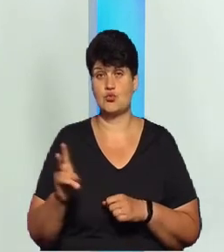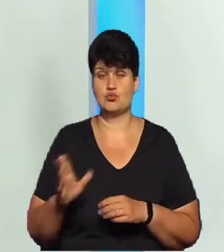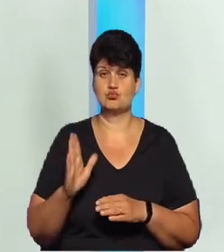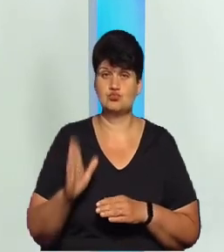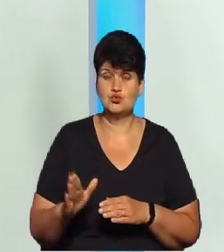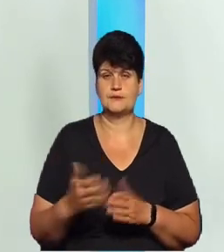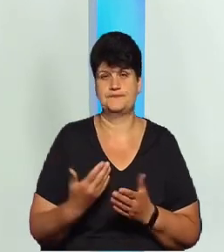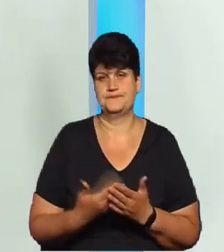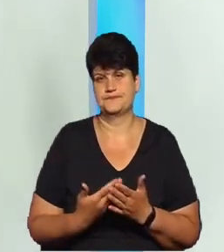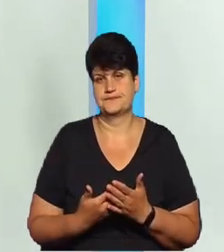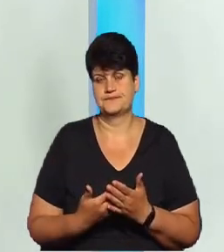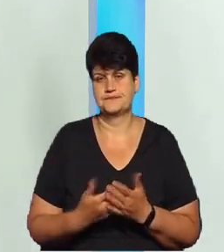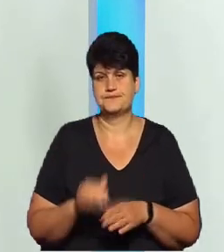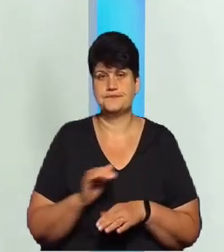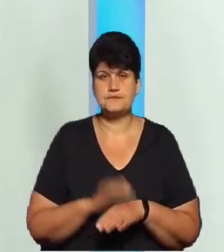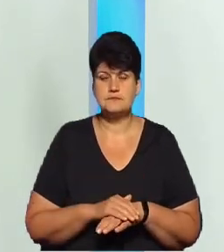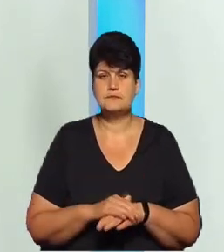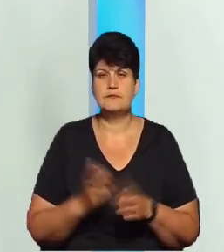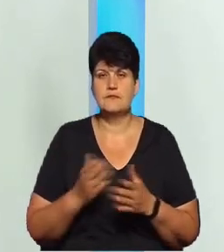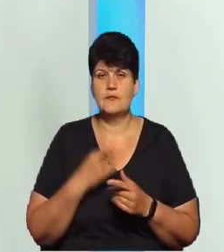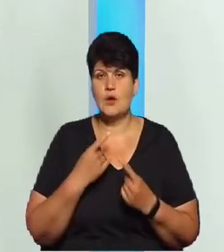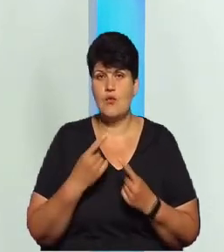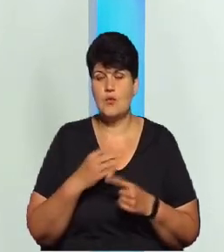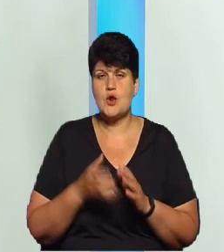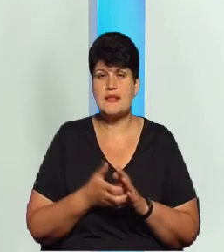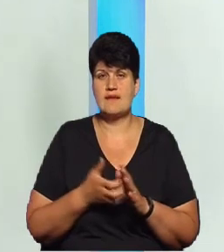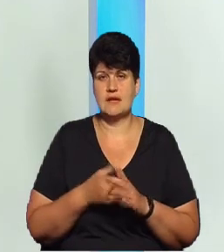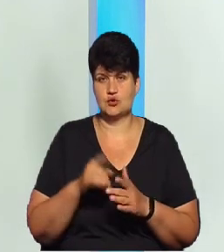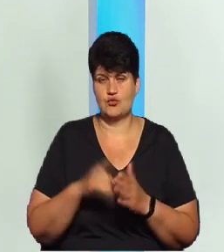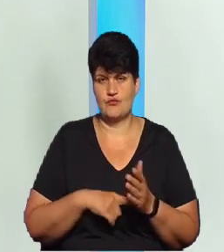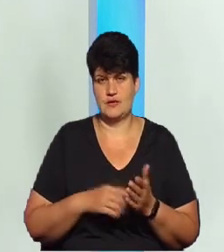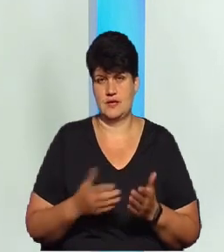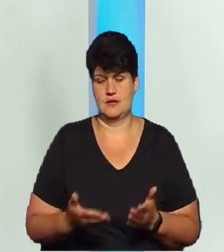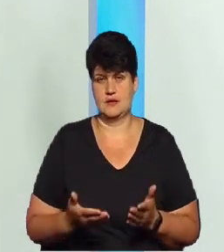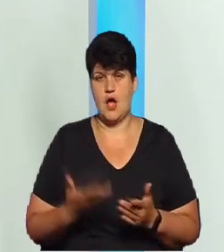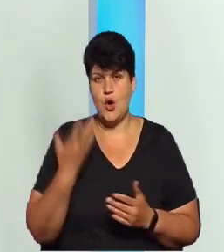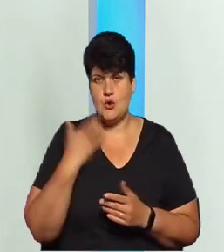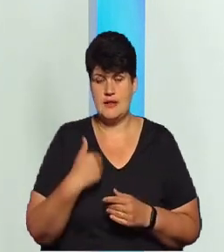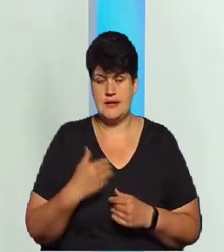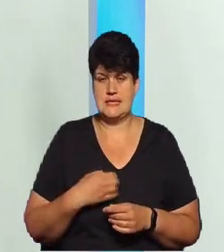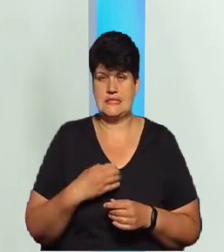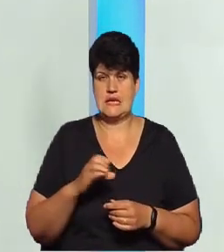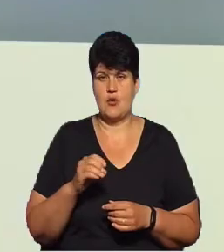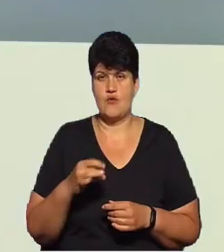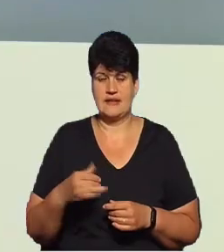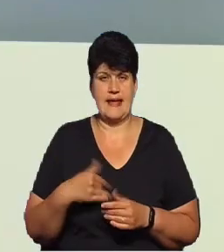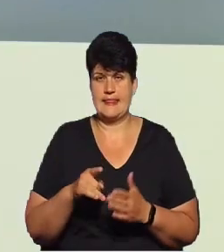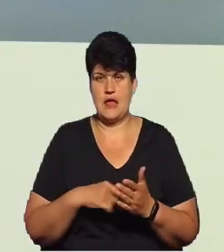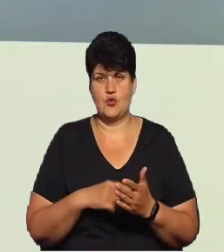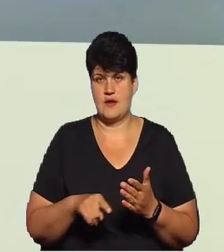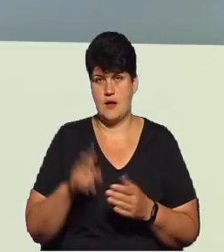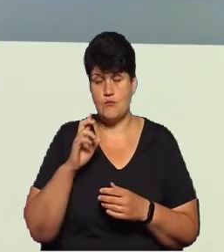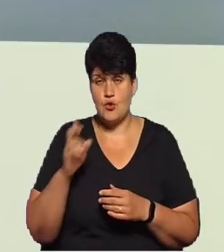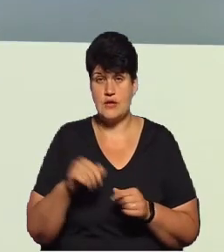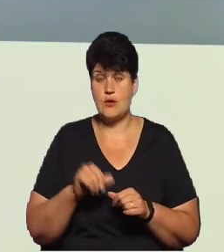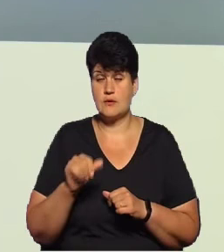таким фактором, який говорить про нехватку віри, про нестачу віри. Коли я перестраховуюся, значить я не довіряю Богу. І для деяких людей, можливо,